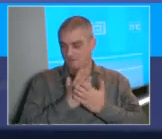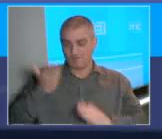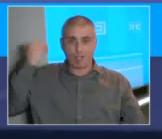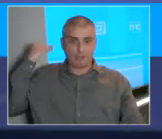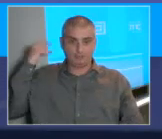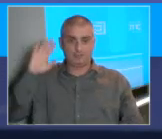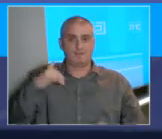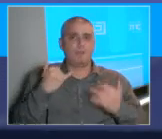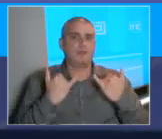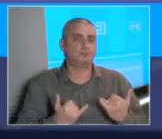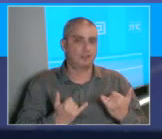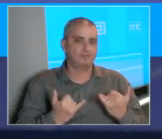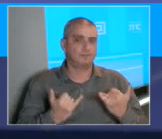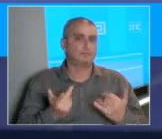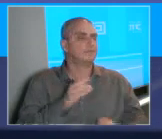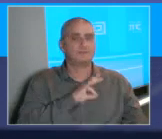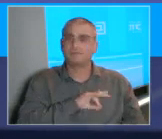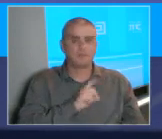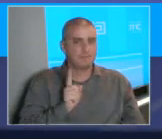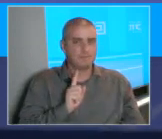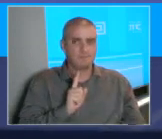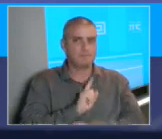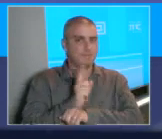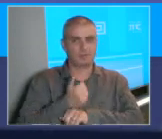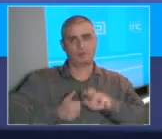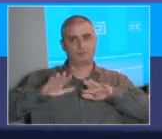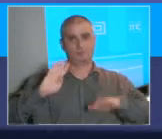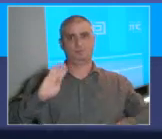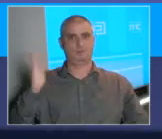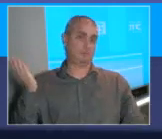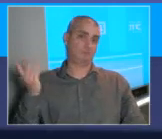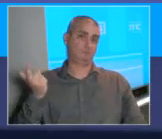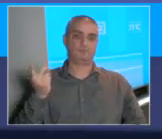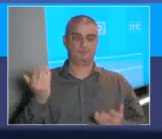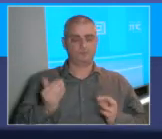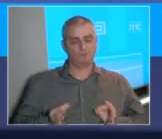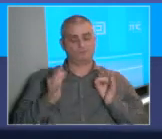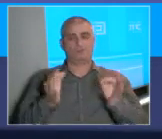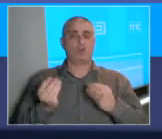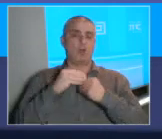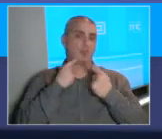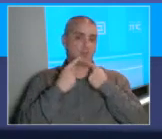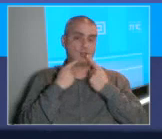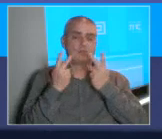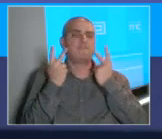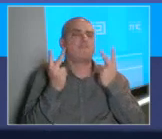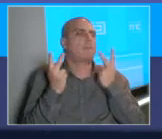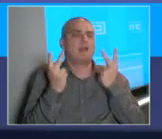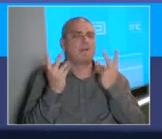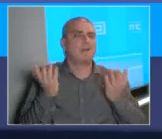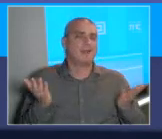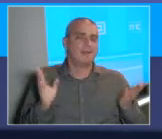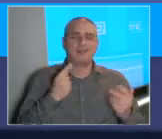אז וקיים גם עכשיו. מרוויחים עיקרים מיידיים. ראש הממשלה נתניהו, שכנראה הדבר דוחה עוד את הדיון, ובעיקר,